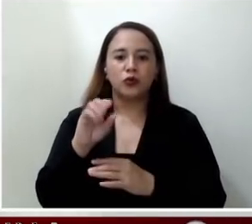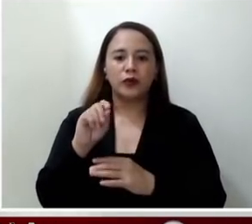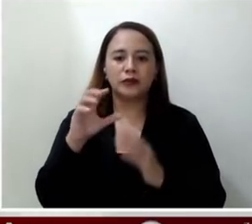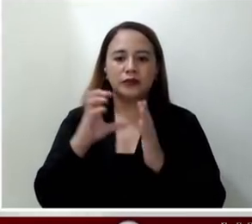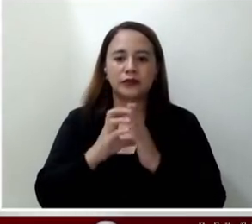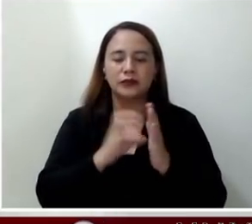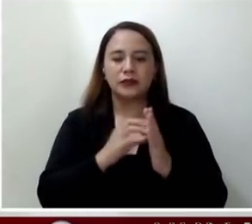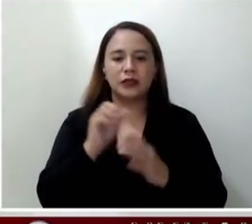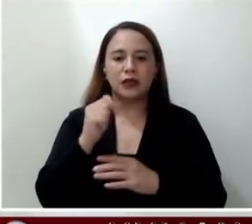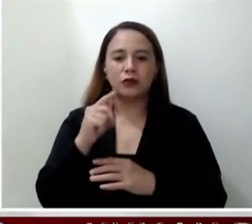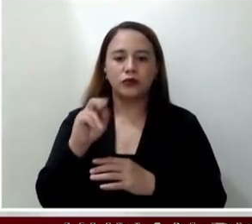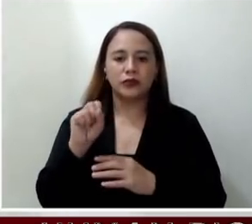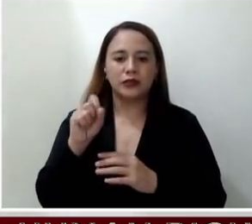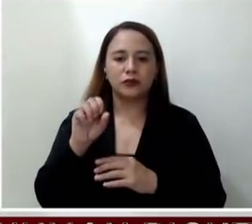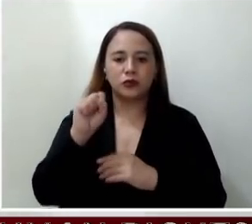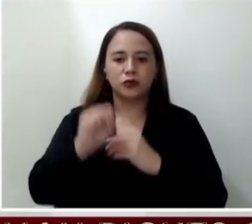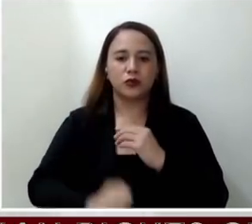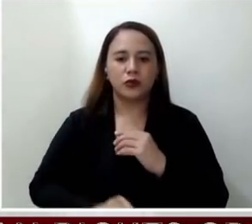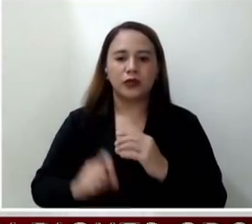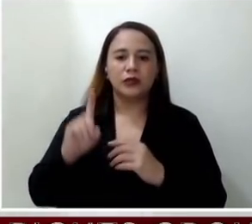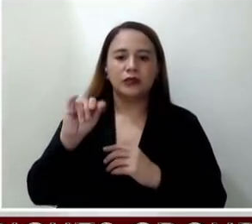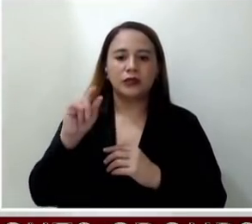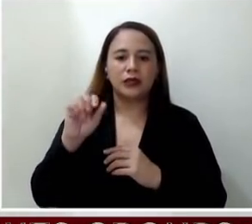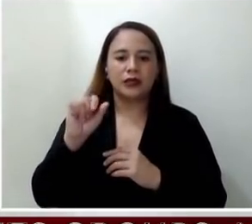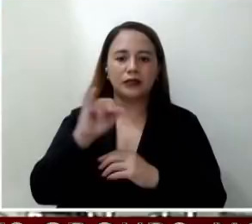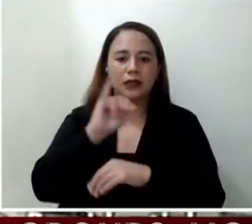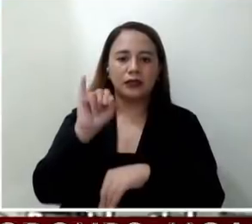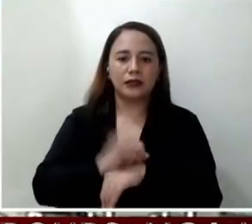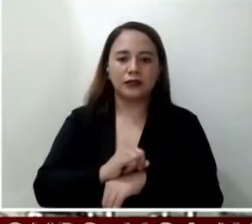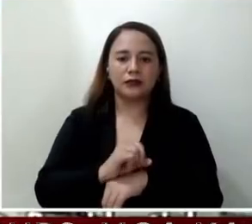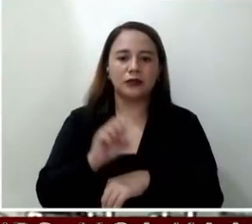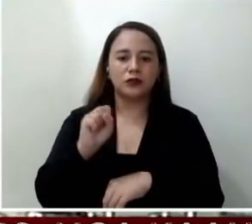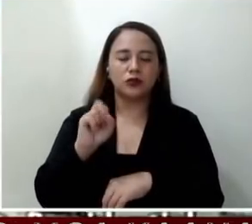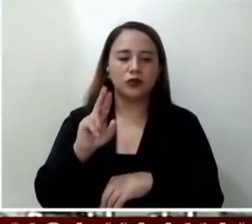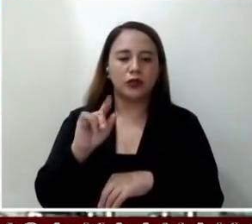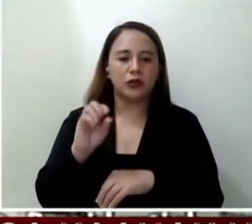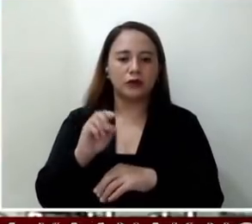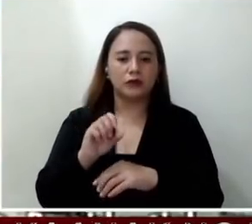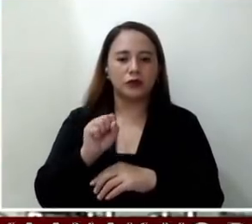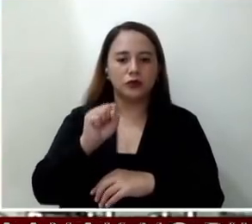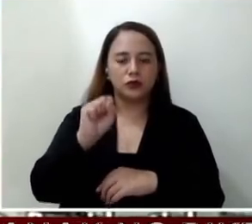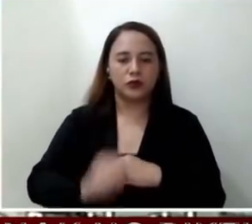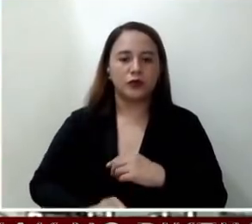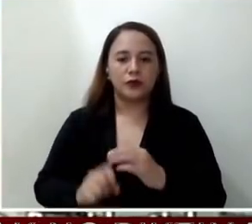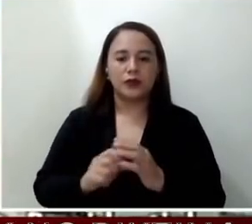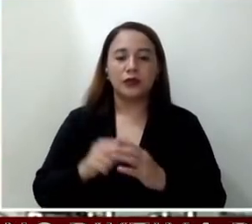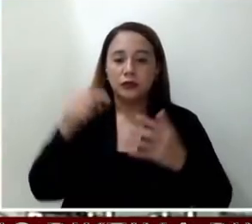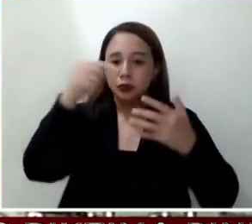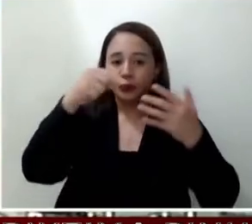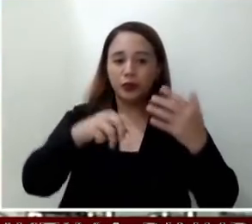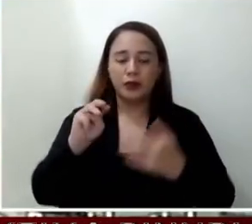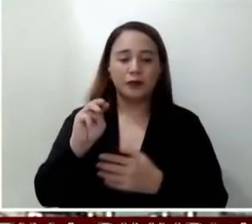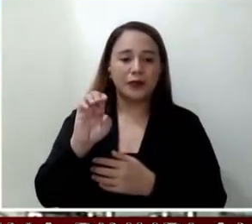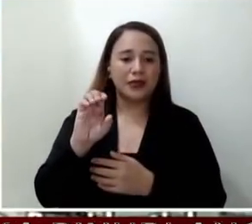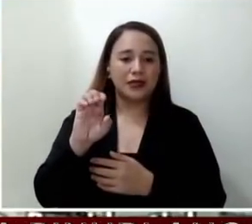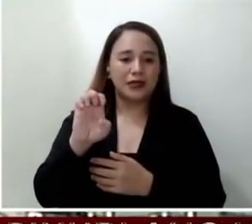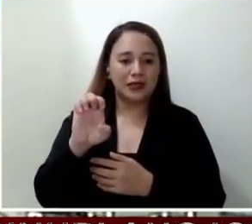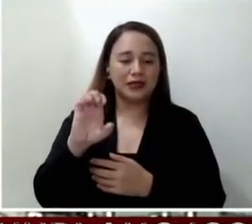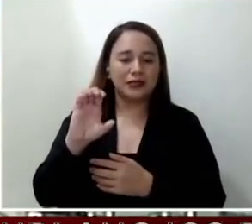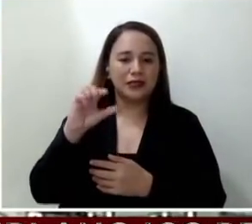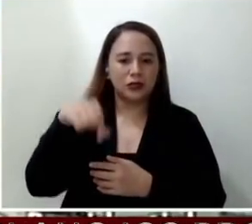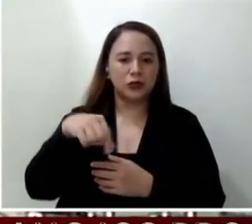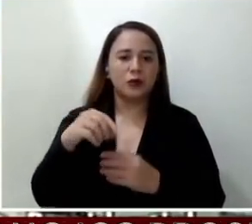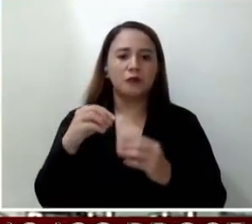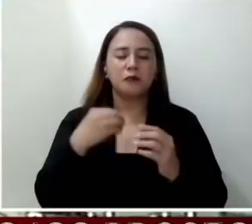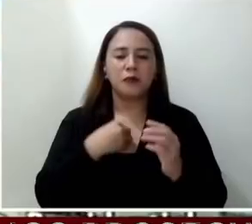del Sur, Dinagat Islands at Surigao del Sur. Ito mga areas under MECQ po, ito ang parang record of